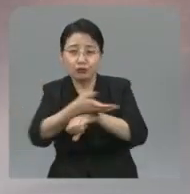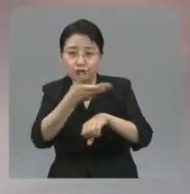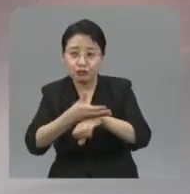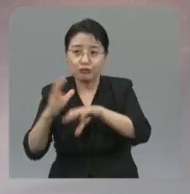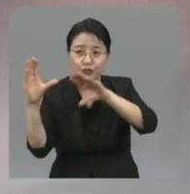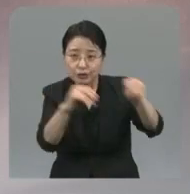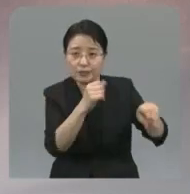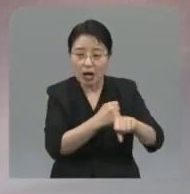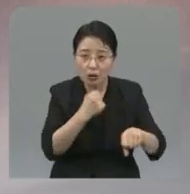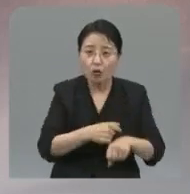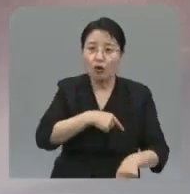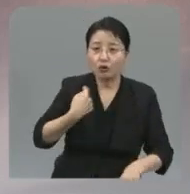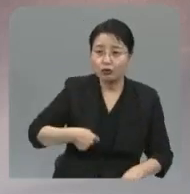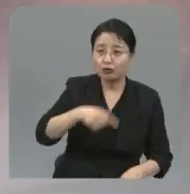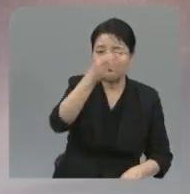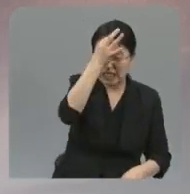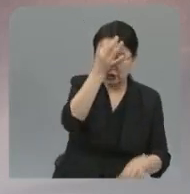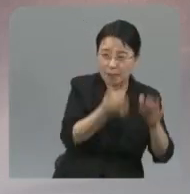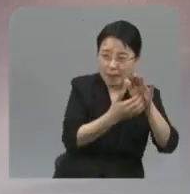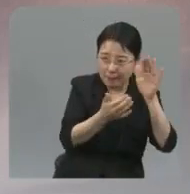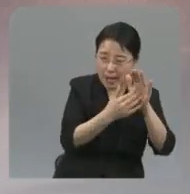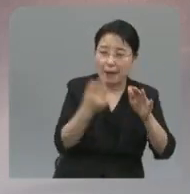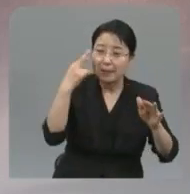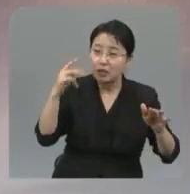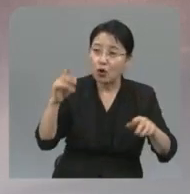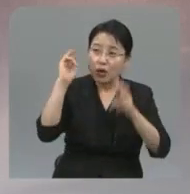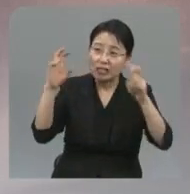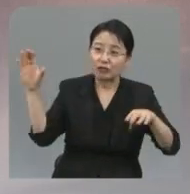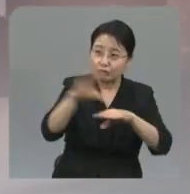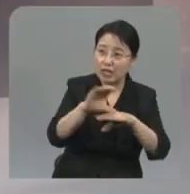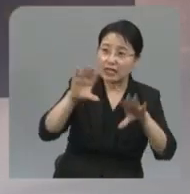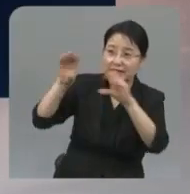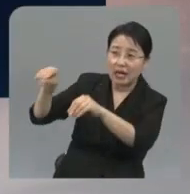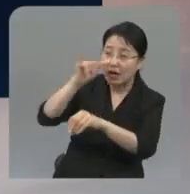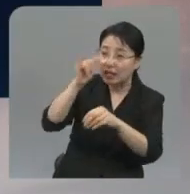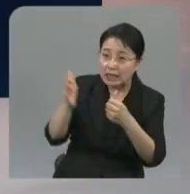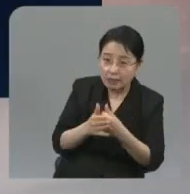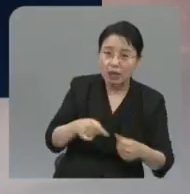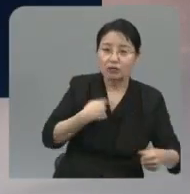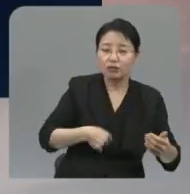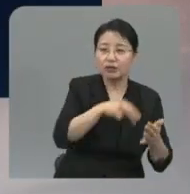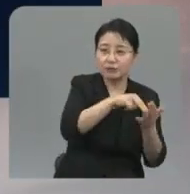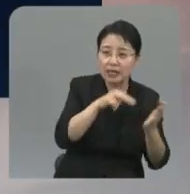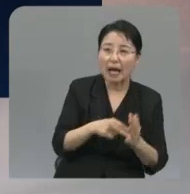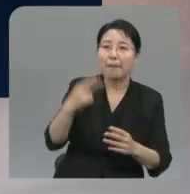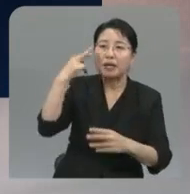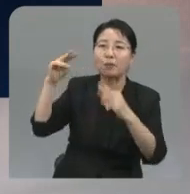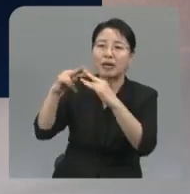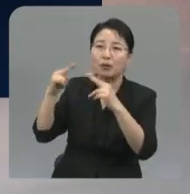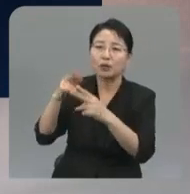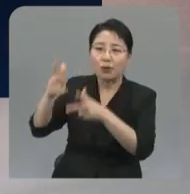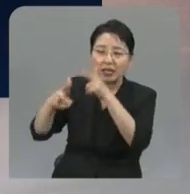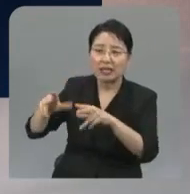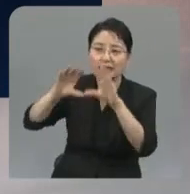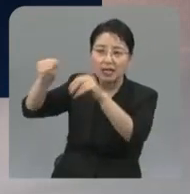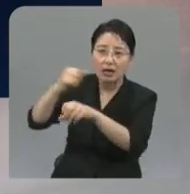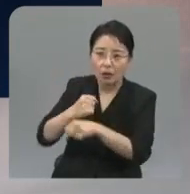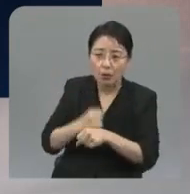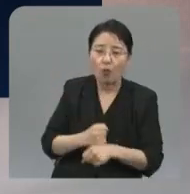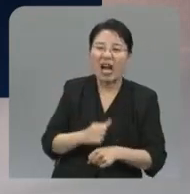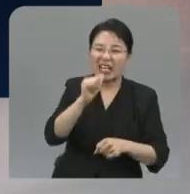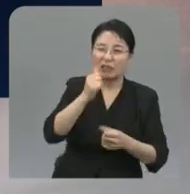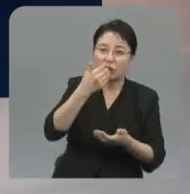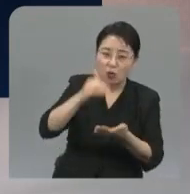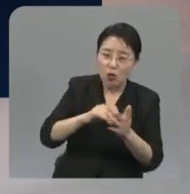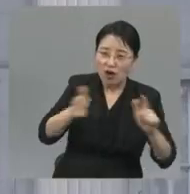sản xuất chiếc bán dẫn sang Trung Quốc kiểm soát nguồn đầu tư từ doanh nghiệp Mỹ vào nền công nghiệp hiện đại Trung Quốc hay sự trả đũa từ Bắc Kinh là cấm vận công